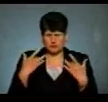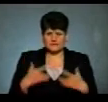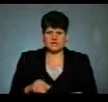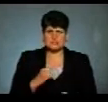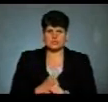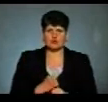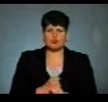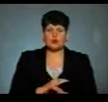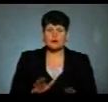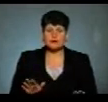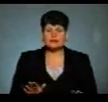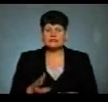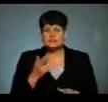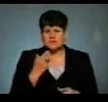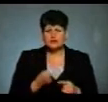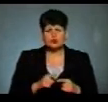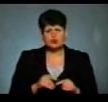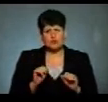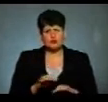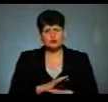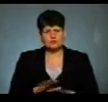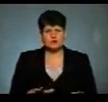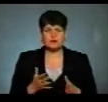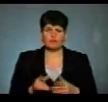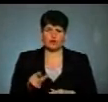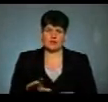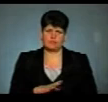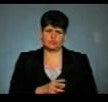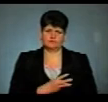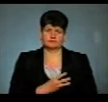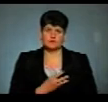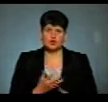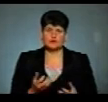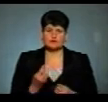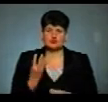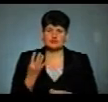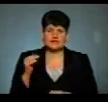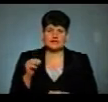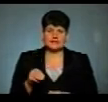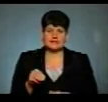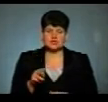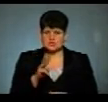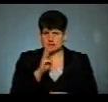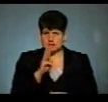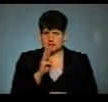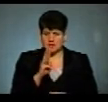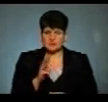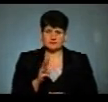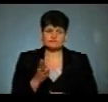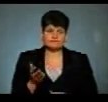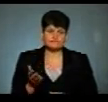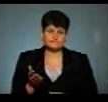роботи. Звичайно, цього могло б не статися, якщо б у людей була мотивація. Отримуючи 4 тисячі гривень заробітної